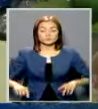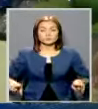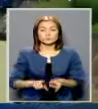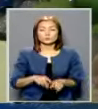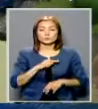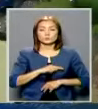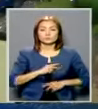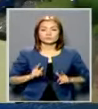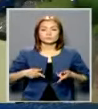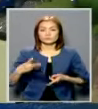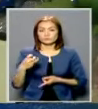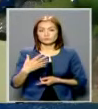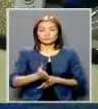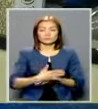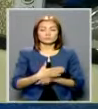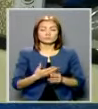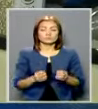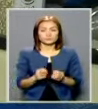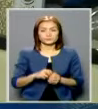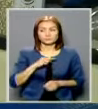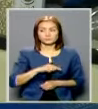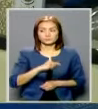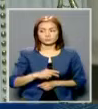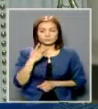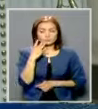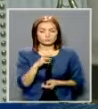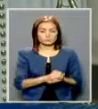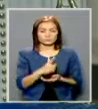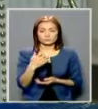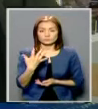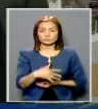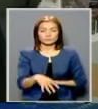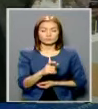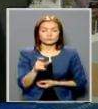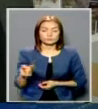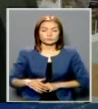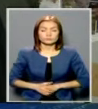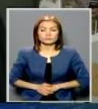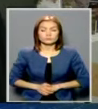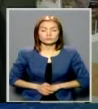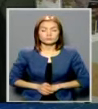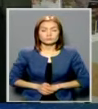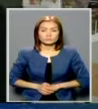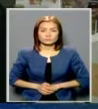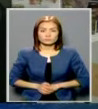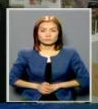сезон трудоустраивает 300 рыбаков. На постоянной работе у нее занято 150 человек.